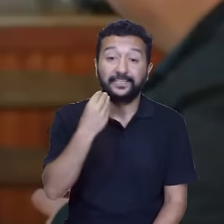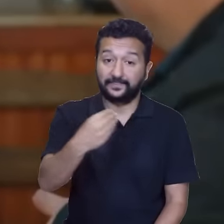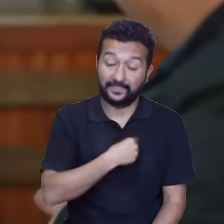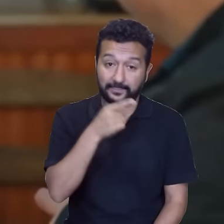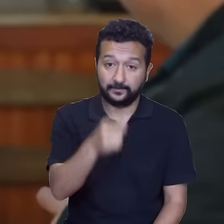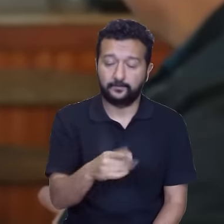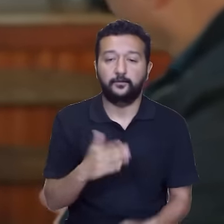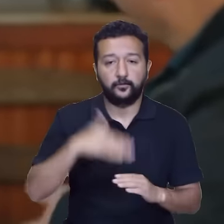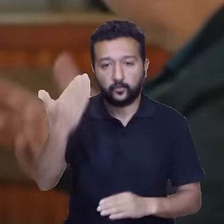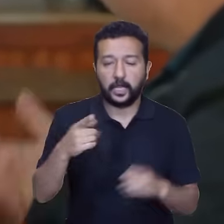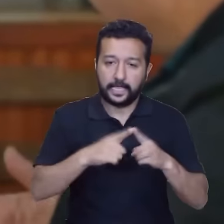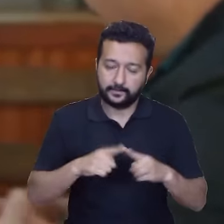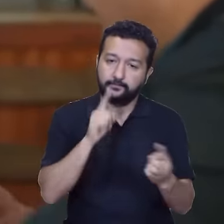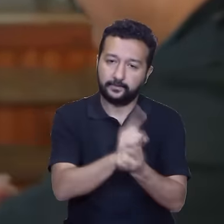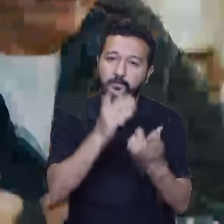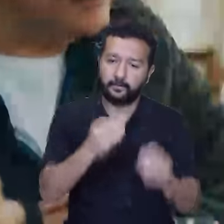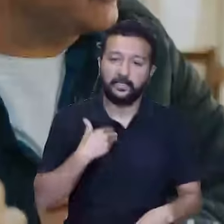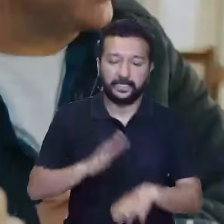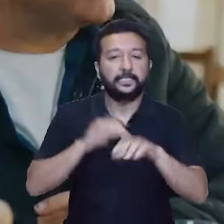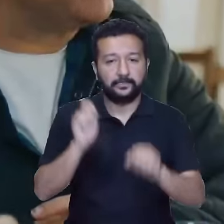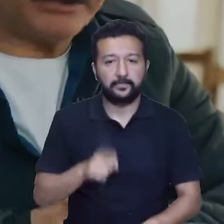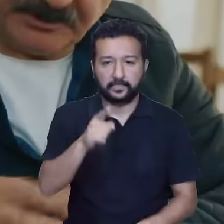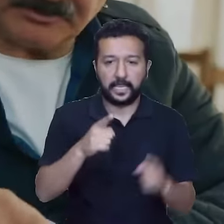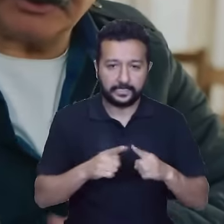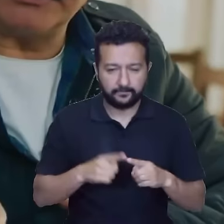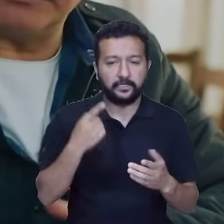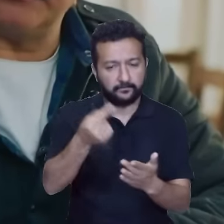bari. Sonrasını hesaplaşırız. Ben şey yaparım, hallederim sana